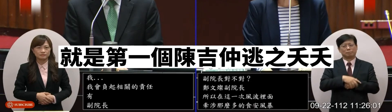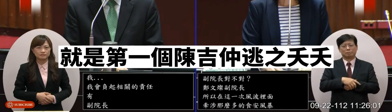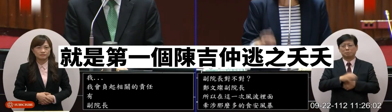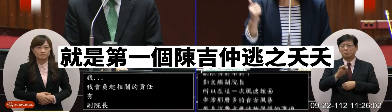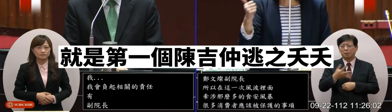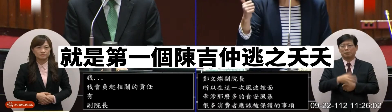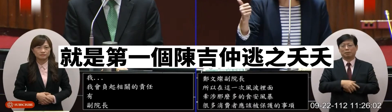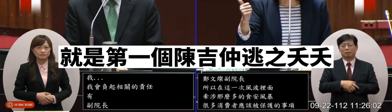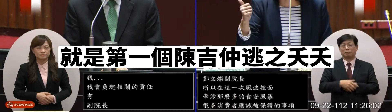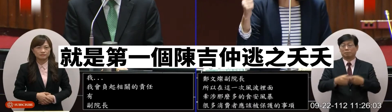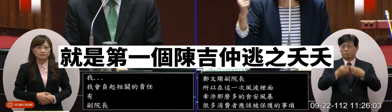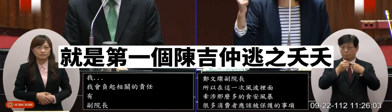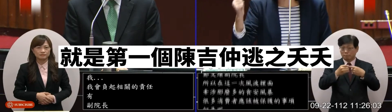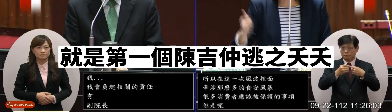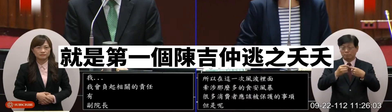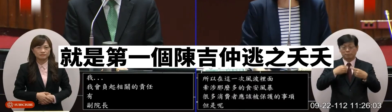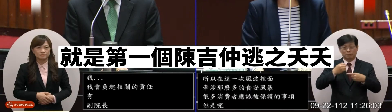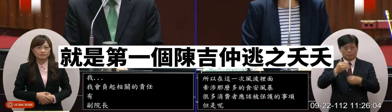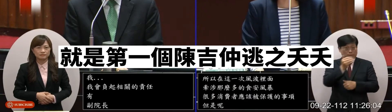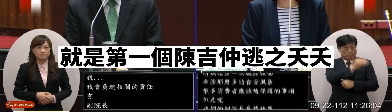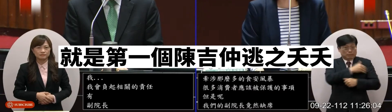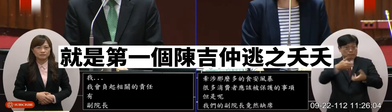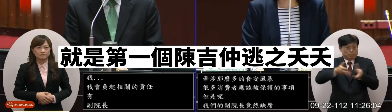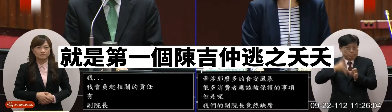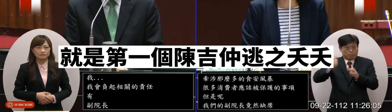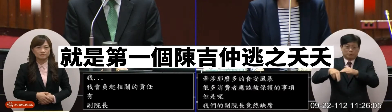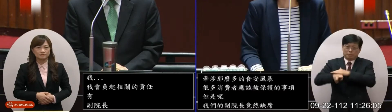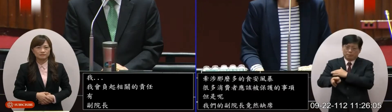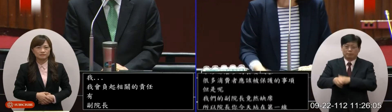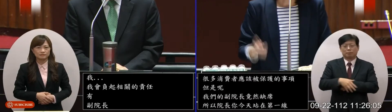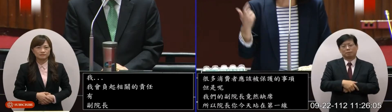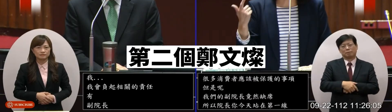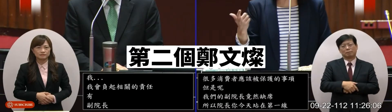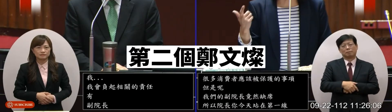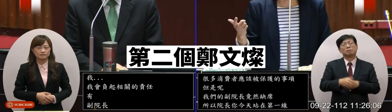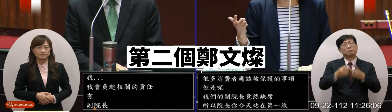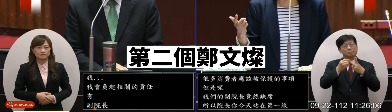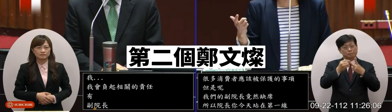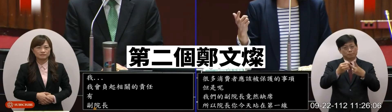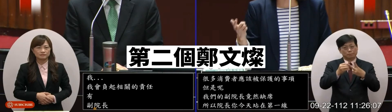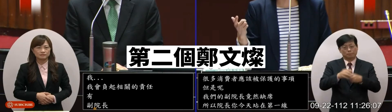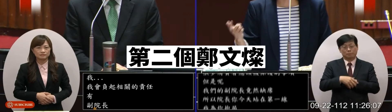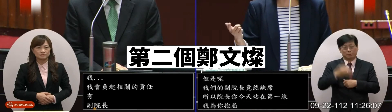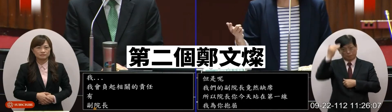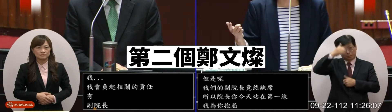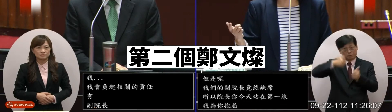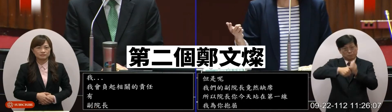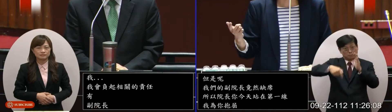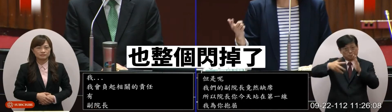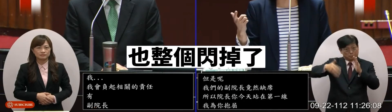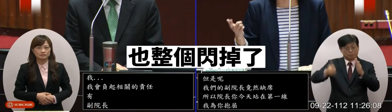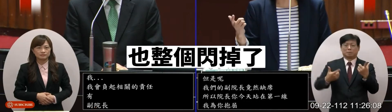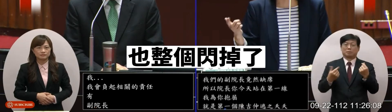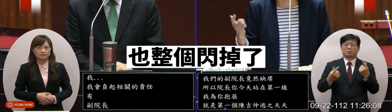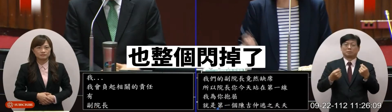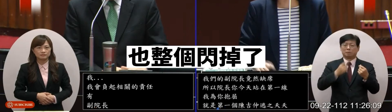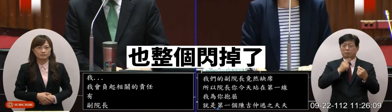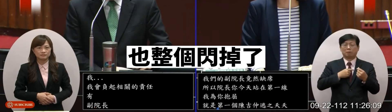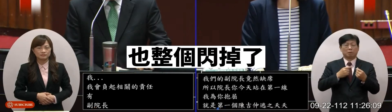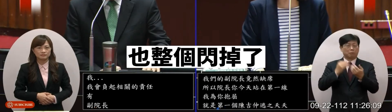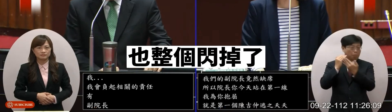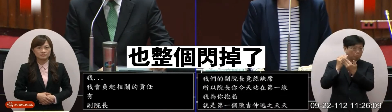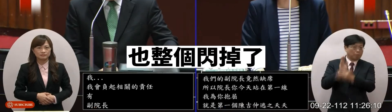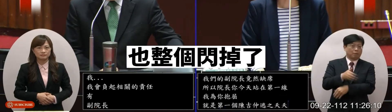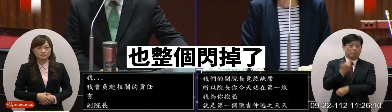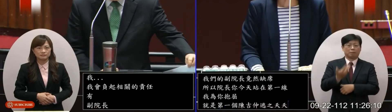就是第一个陈吉仲逃之夭夭，第二个郑文灿呢也整个